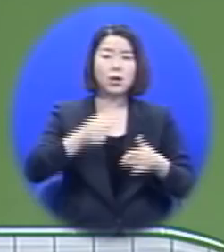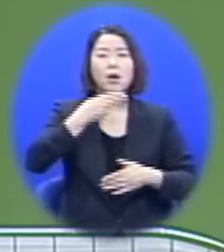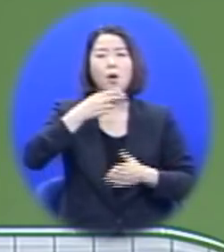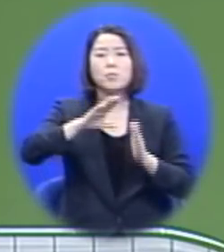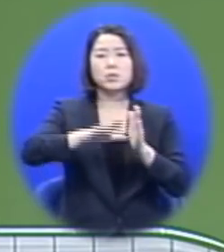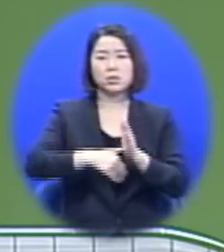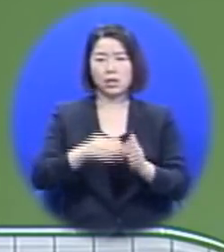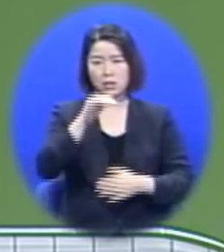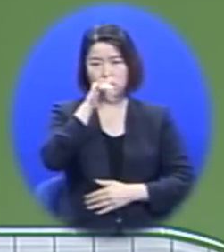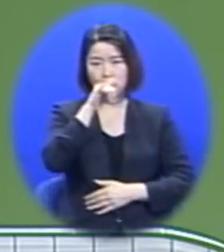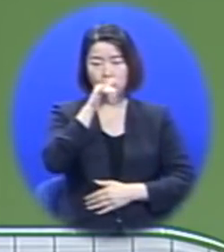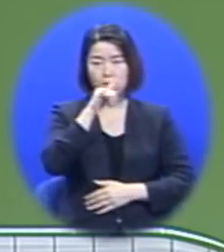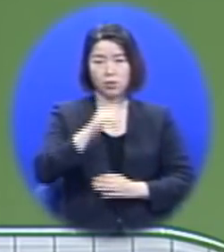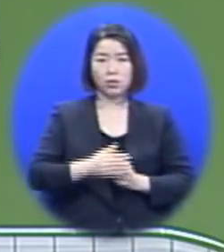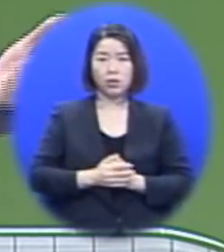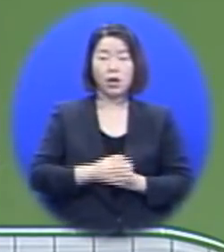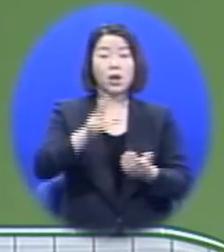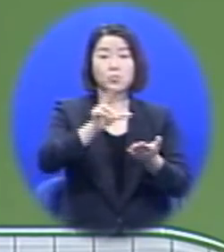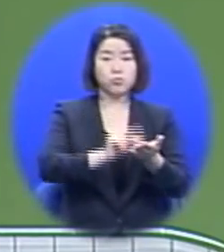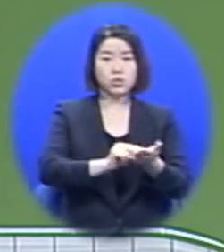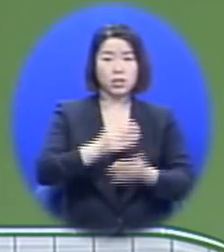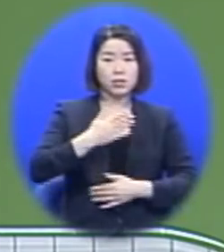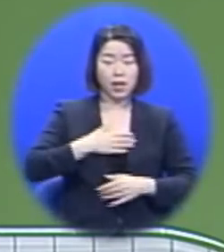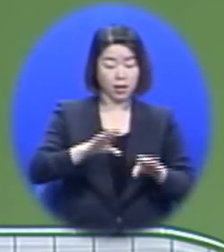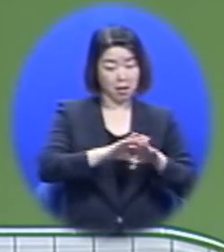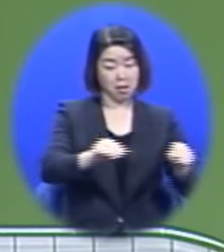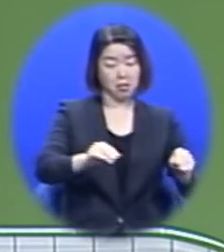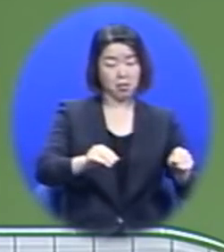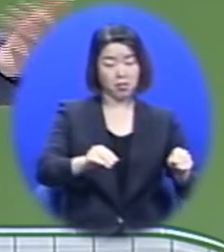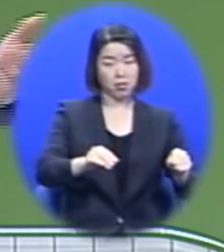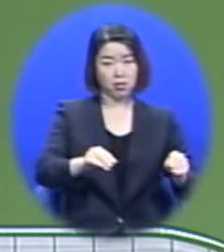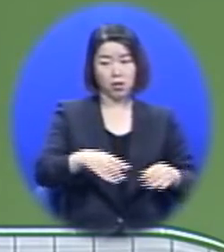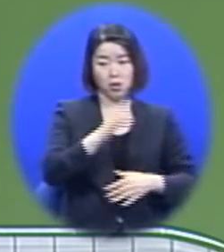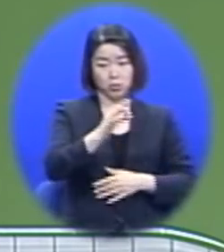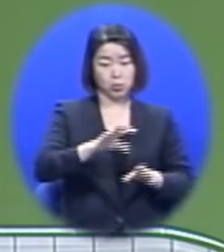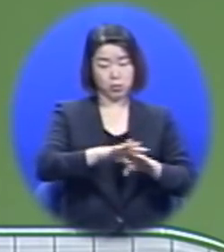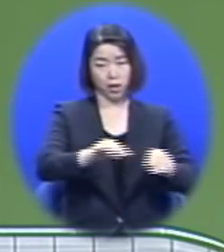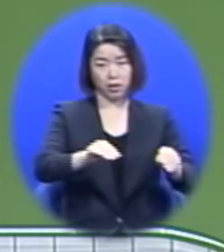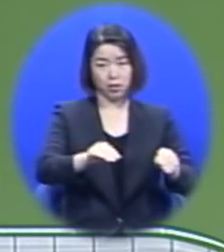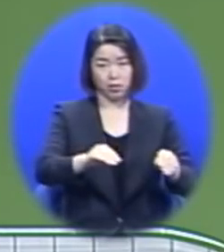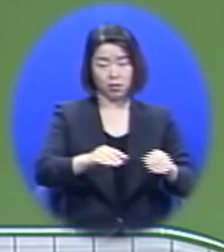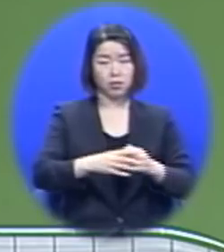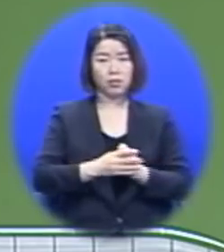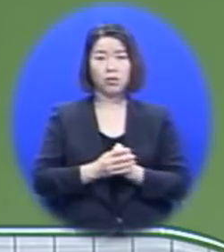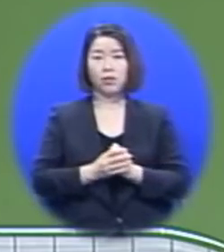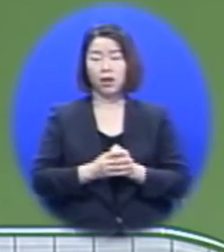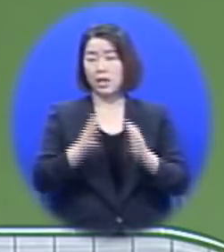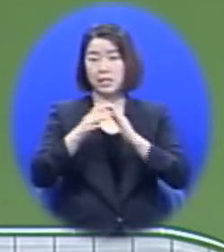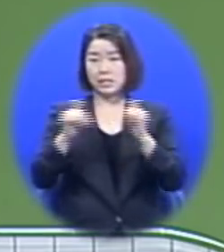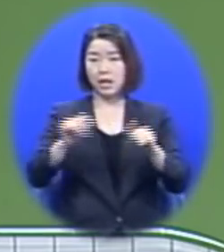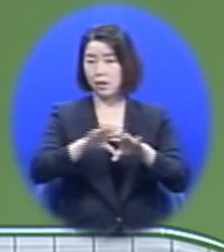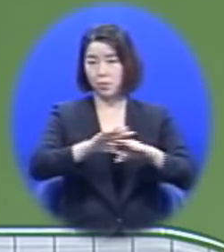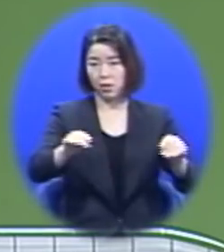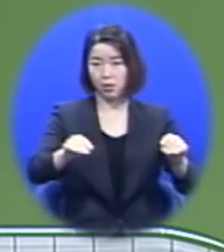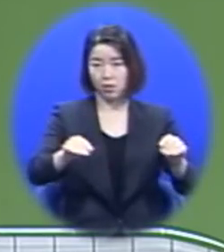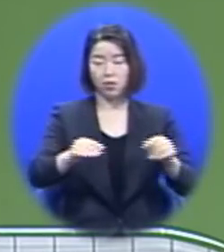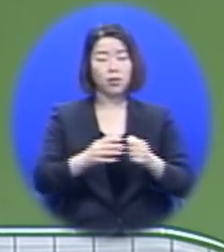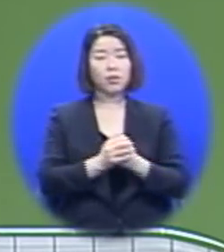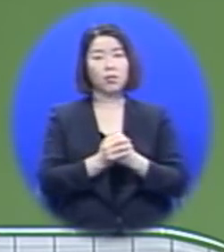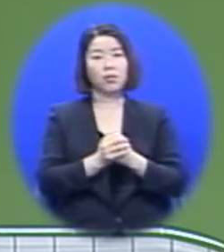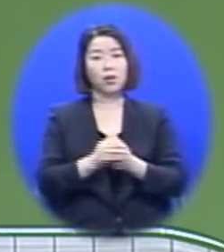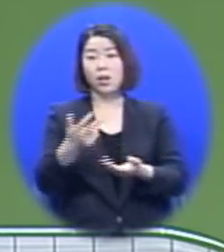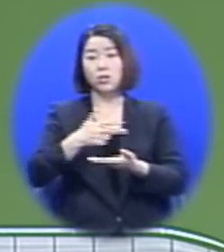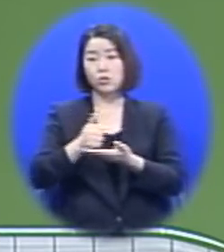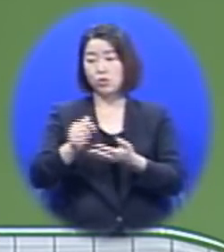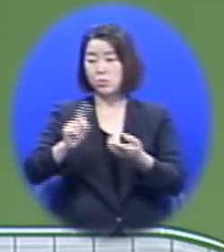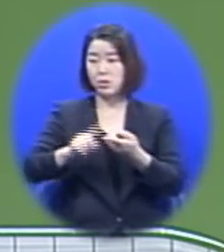있습니다. 문제는 내가 해결하는 거지 뭐. 돈으로 해결하는 거지 뭐. 사람이 해결해 주는 거지 뭐.